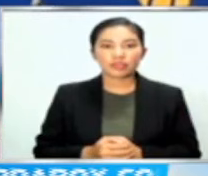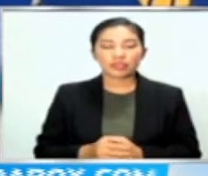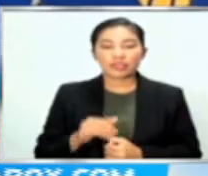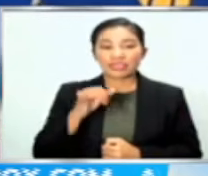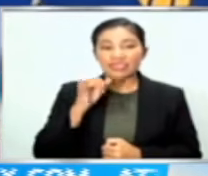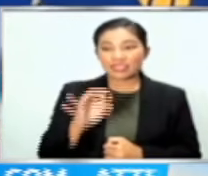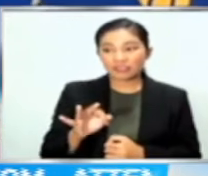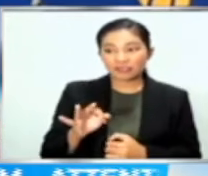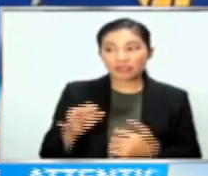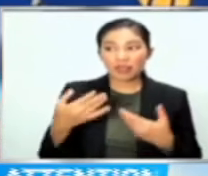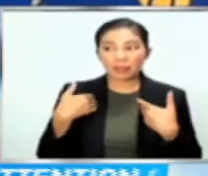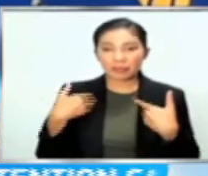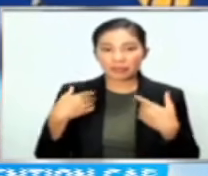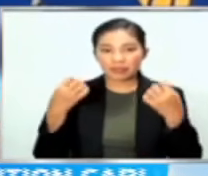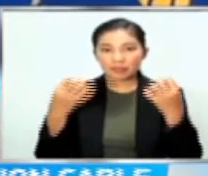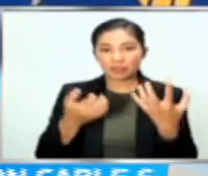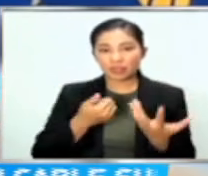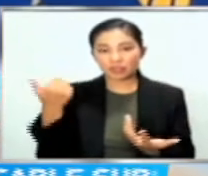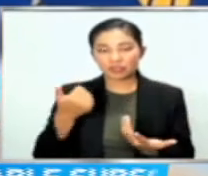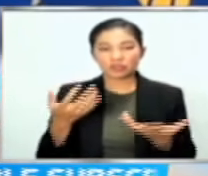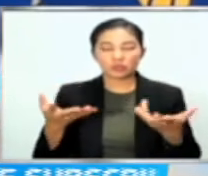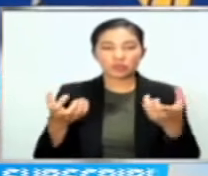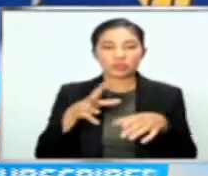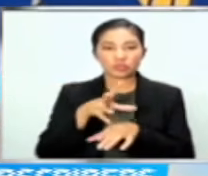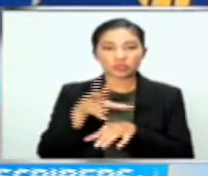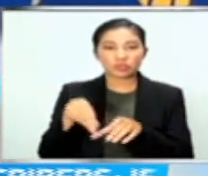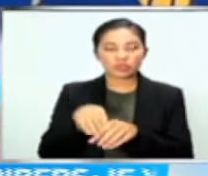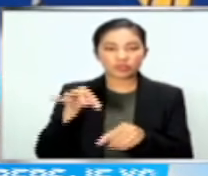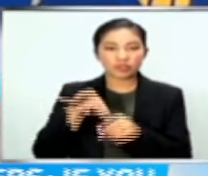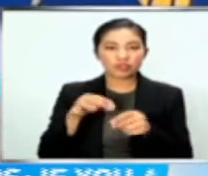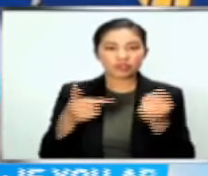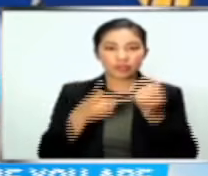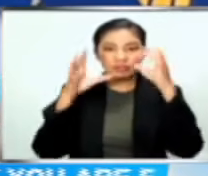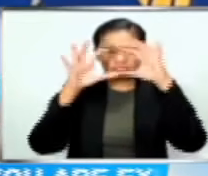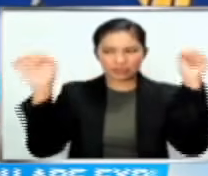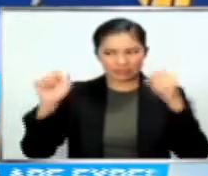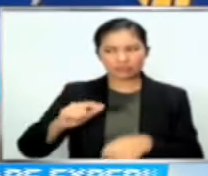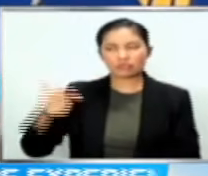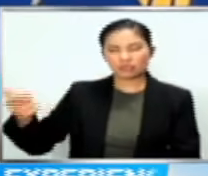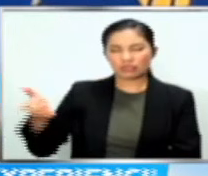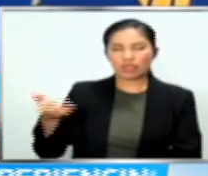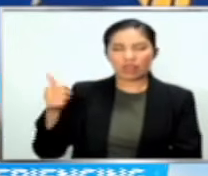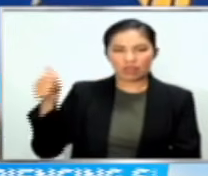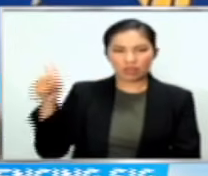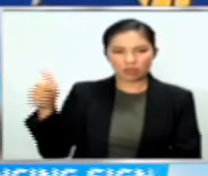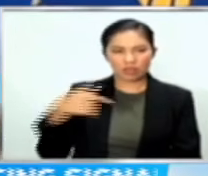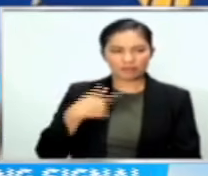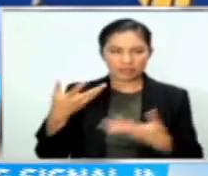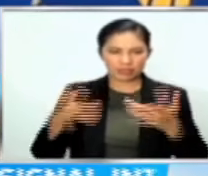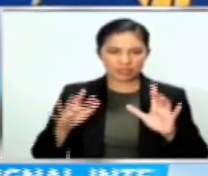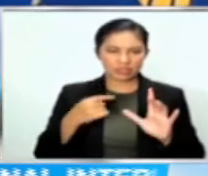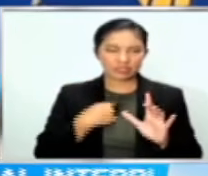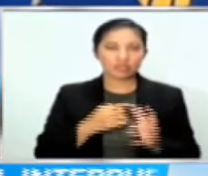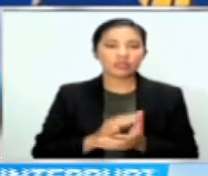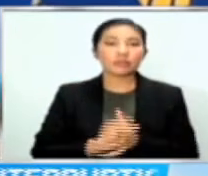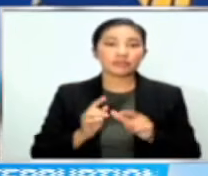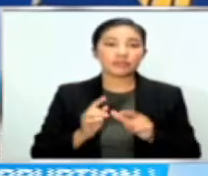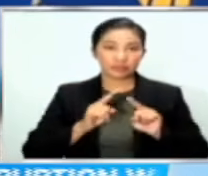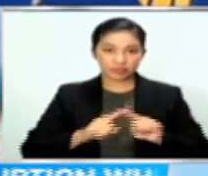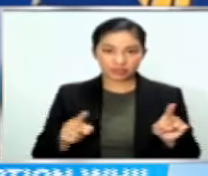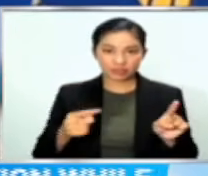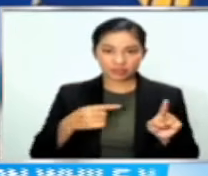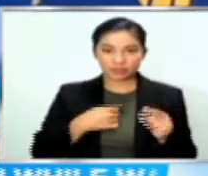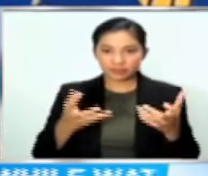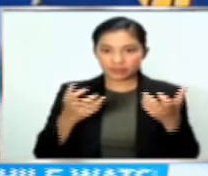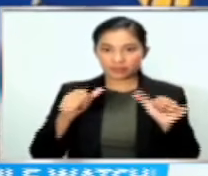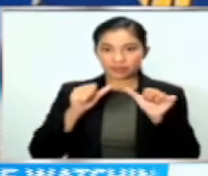Vice President, sila na lang muna kasi tapos na ako. But there are things I'd like to continue, and that